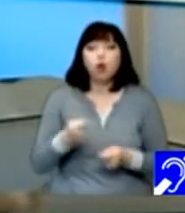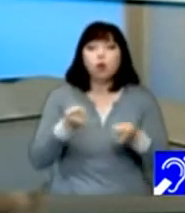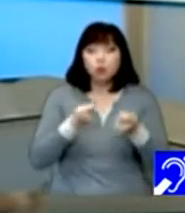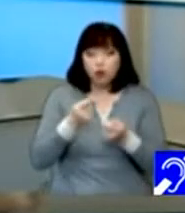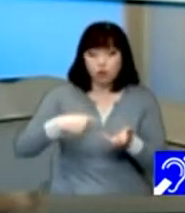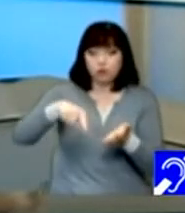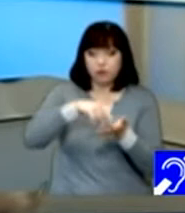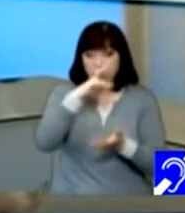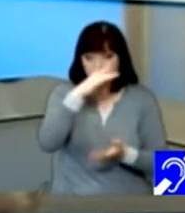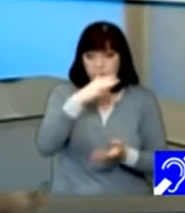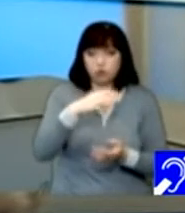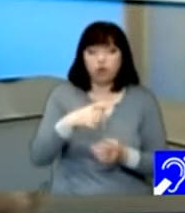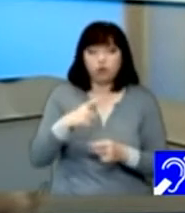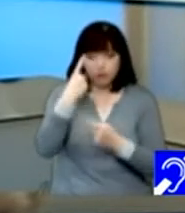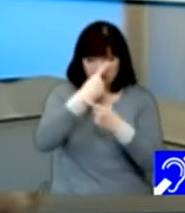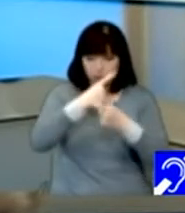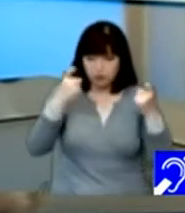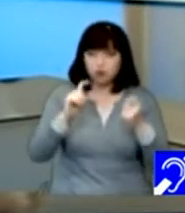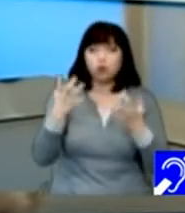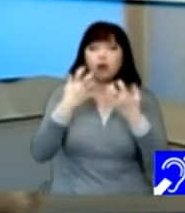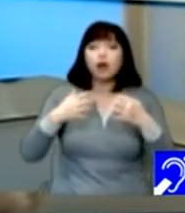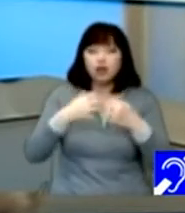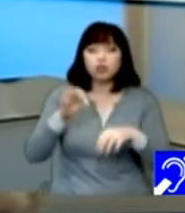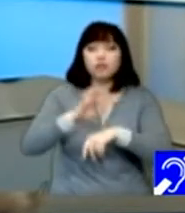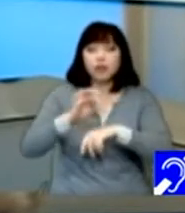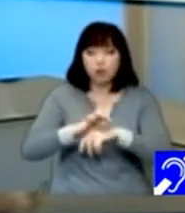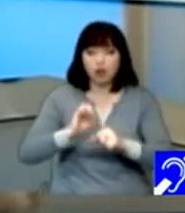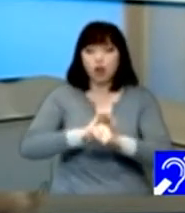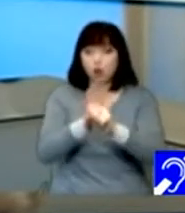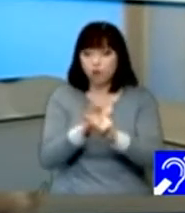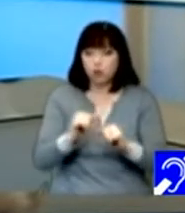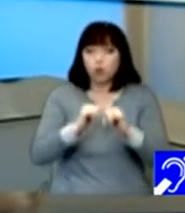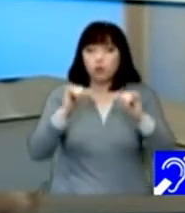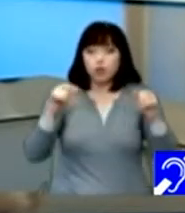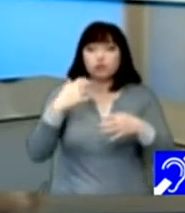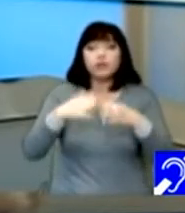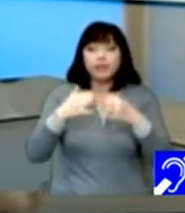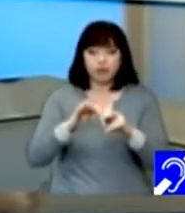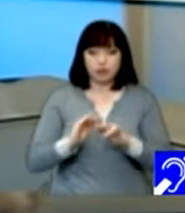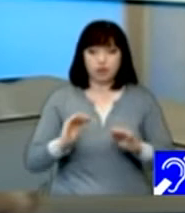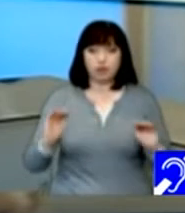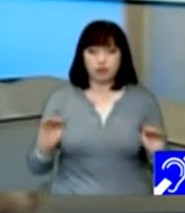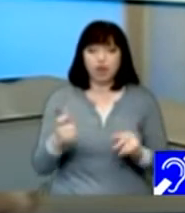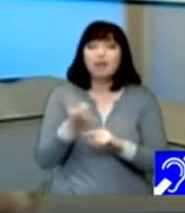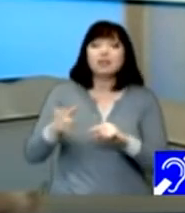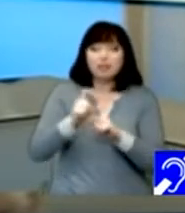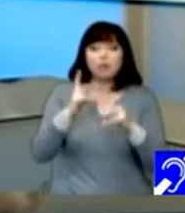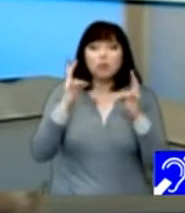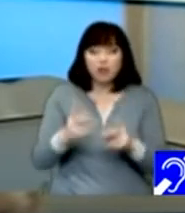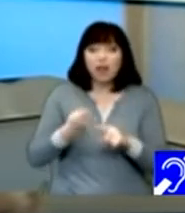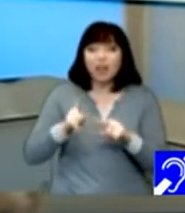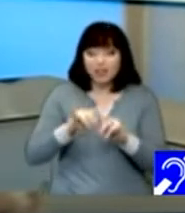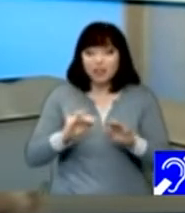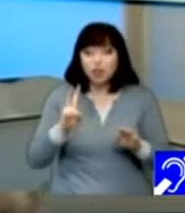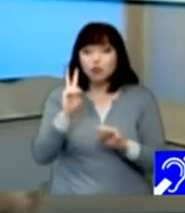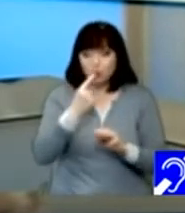Autoritățile municipiului Chișinău semnalează că numărul îmbolnăvirilor de COVID crește alarmant în rândul copiilor. Cei mai afectați sunt micuții care